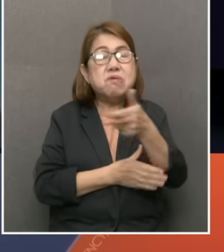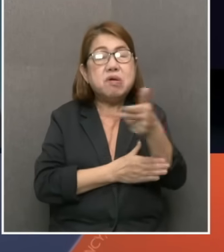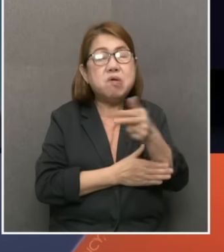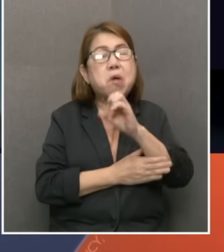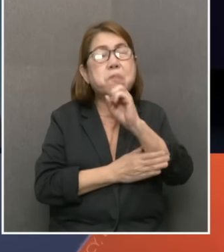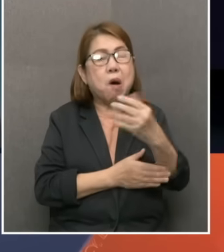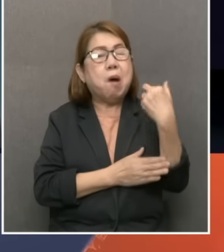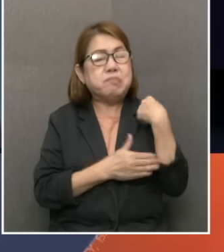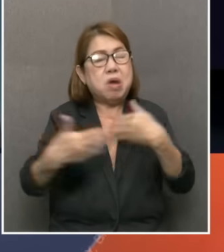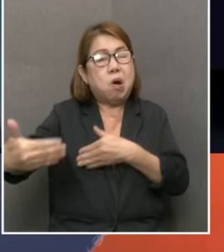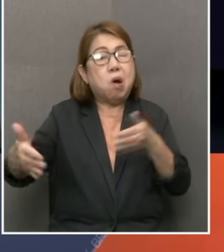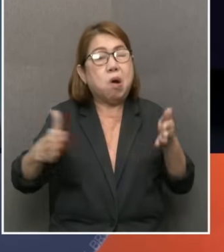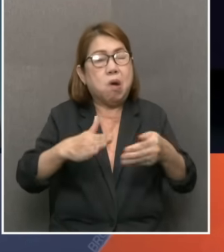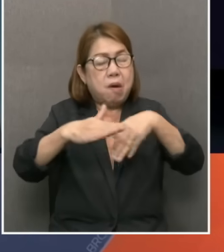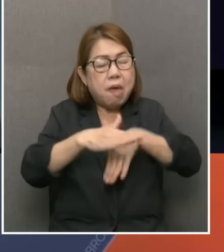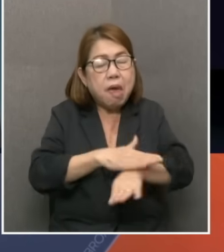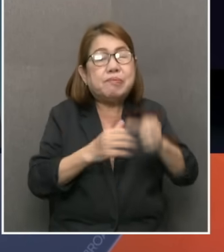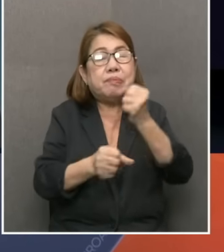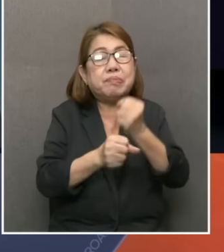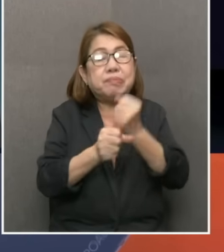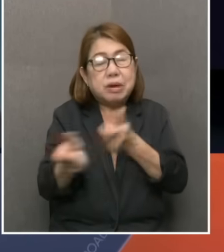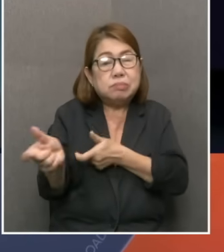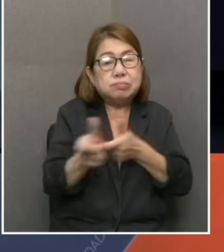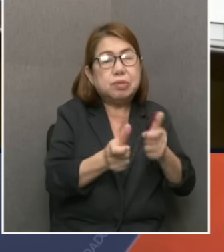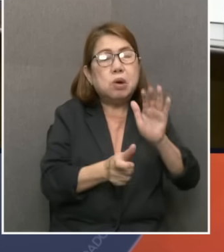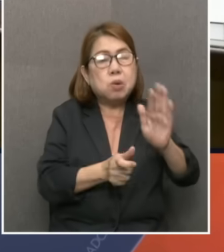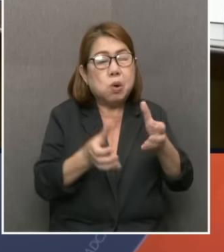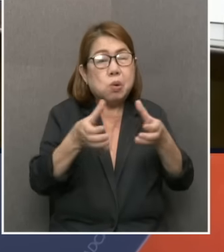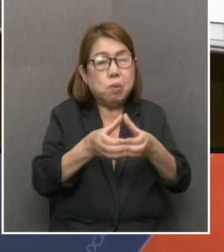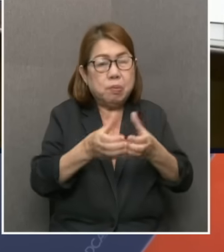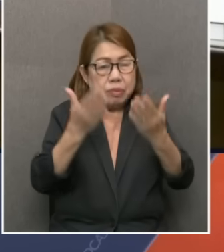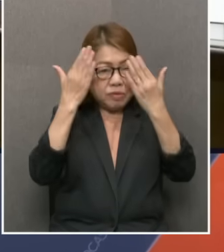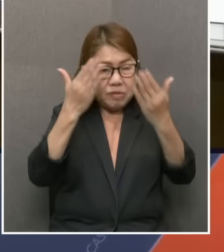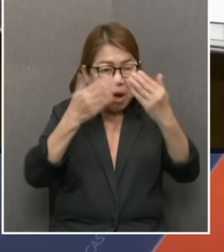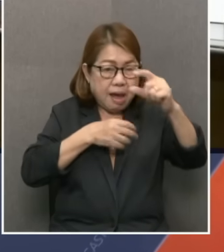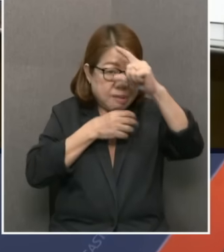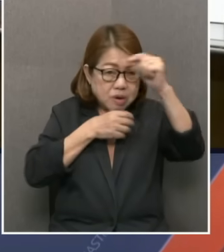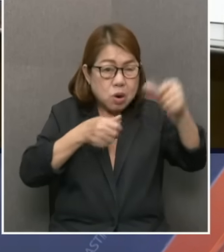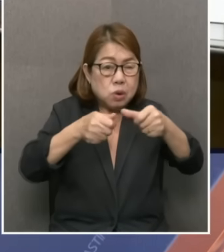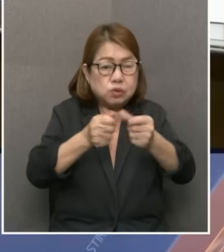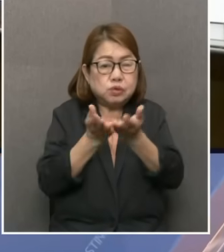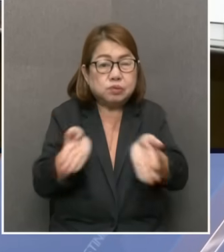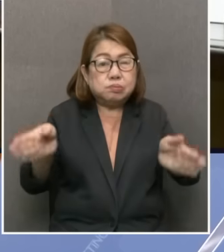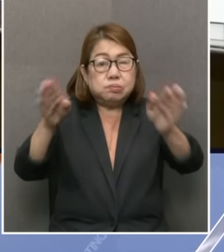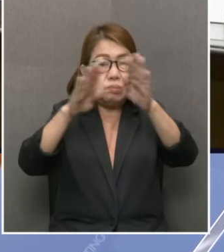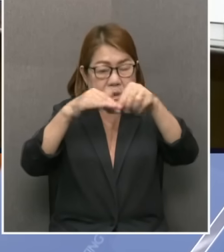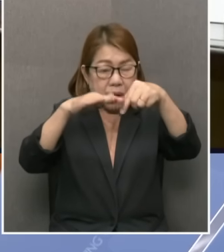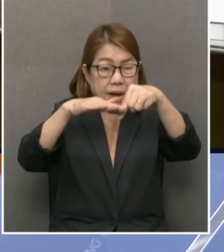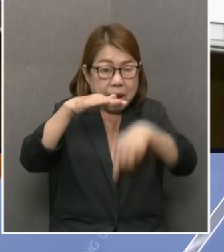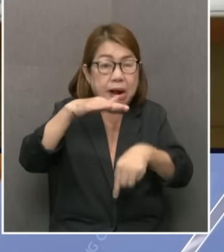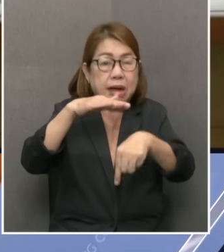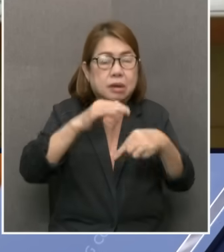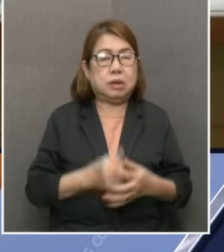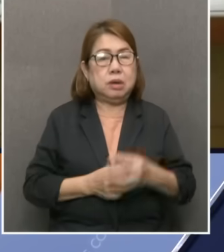พื่อผลิตอาวุธของทางด้านของฝั่งฮามาสเนี่ยอยู่ใต้สุเหร่าด้วยเดี๋ยวพาคุณผู้ชมไปดูกันแต่ไปดูความคืบหน้าการเจรจ